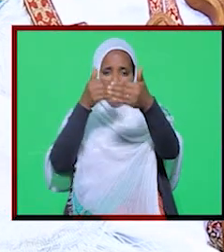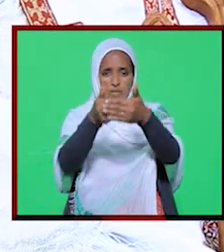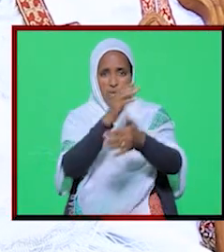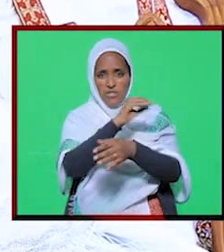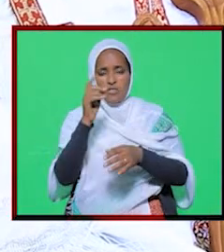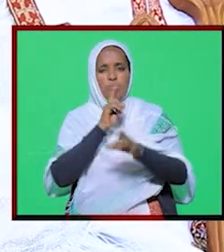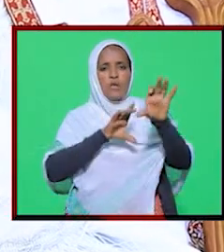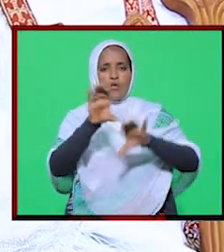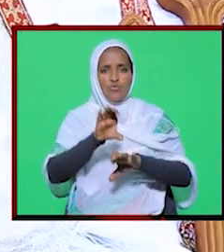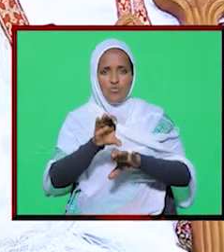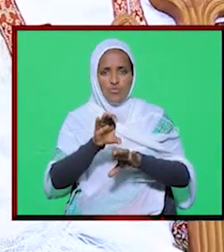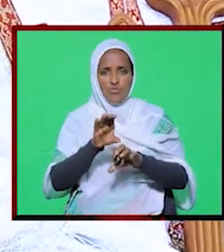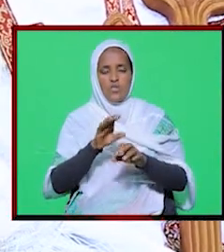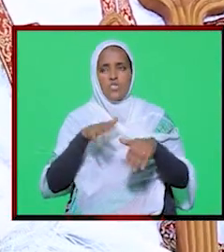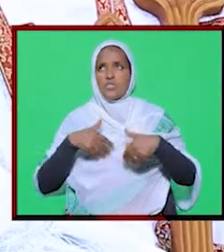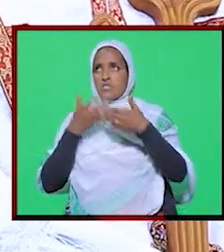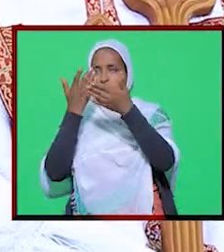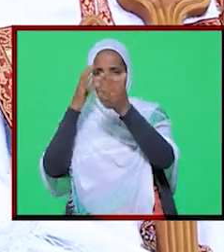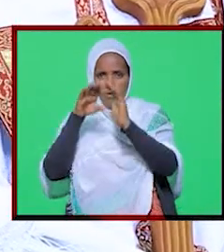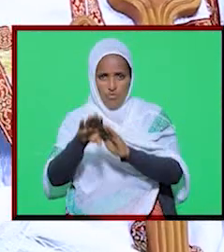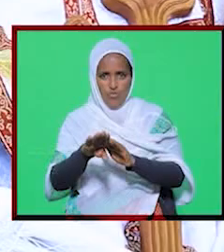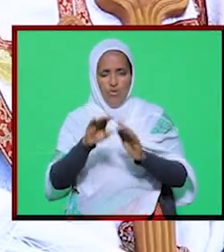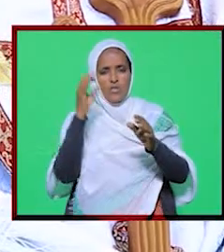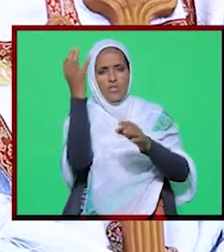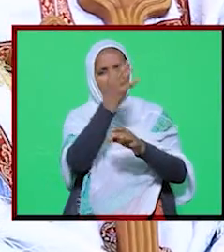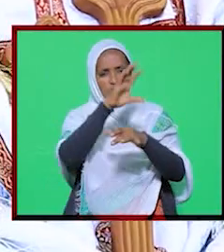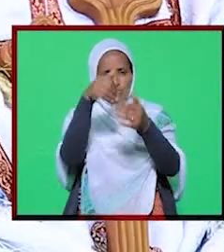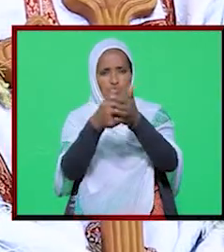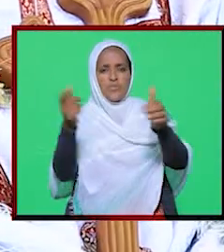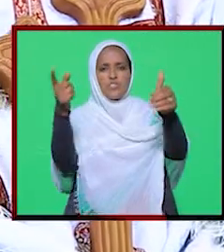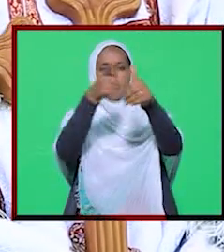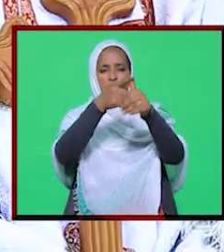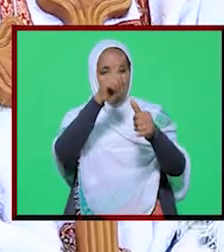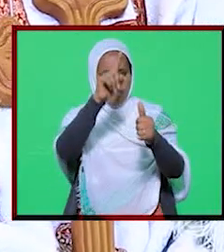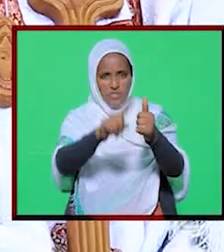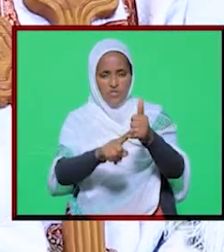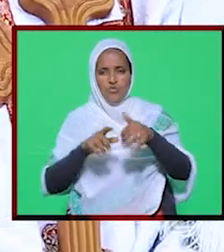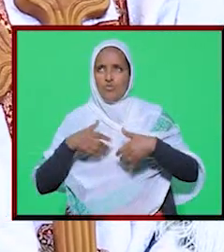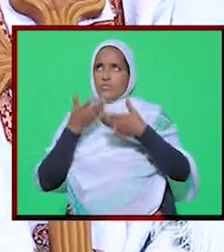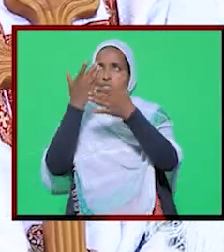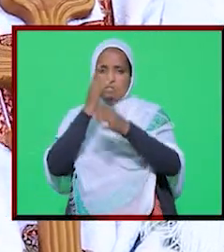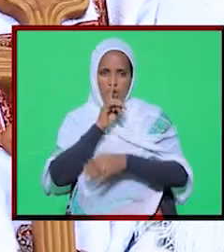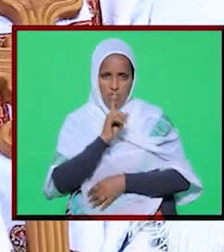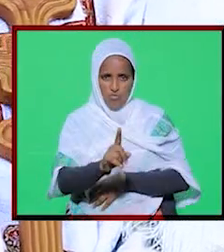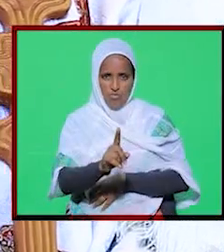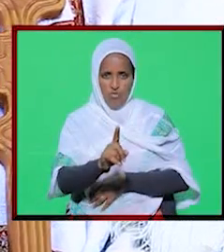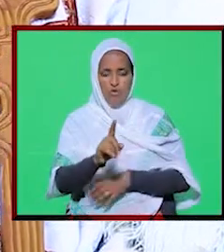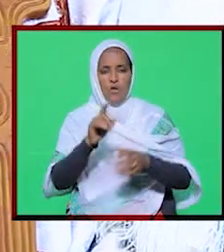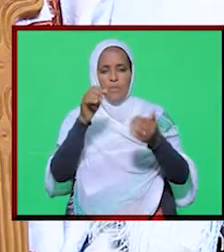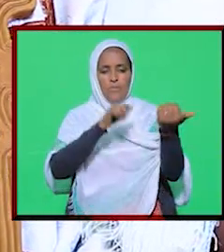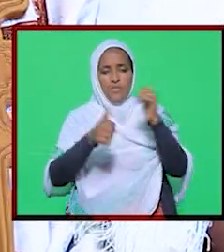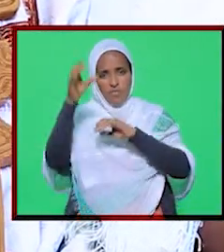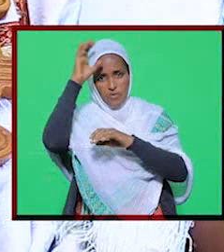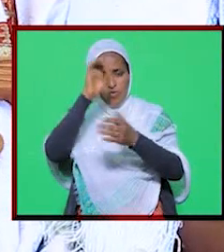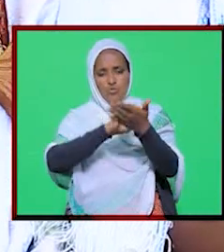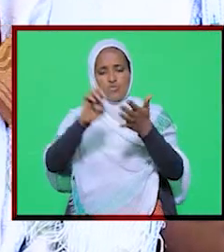ቀርባለችና ምን አድርጉ ነው? ንስሐ ግቡ ነው። የስብከት ሁሉ መጀመሪያው መጨረሻውም ንስሐ ነው። መጥምቀ